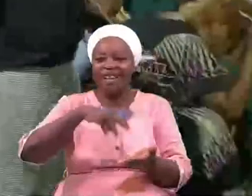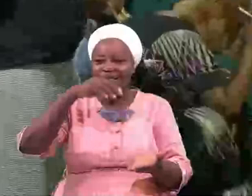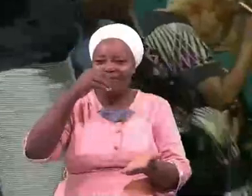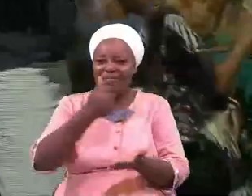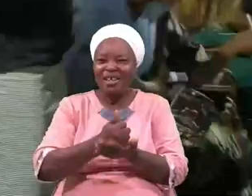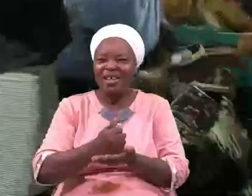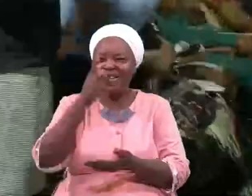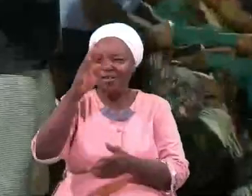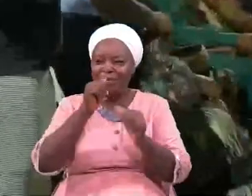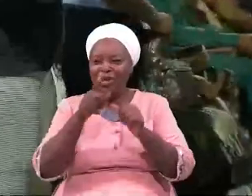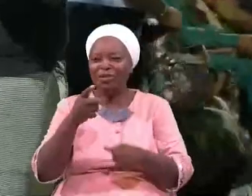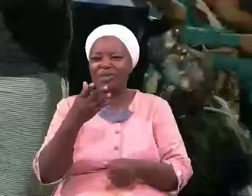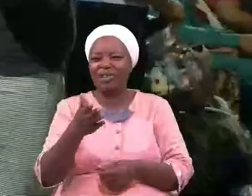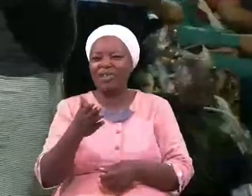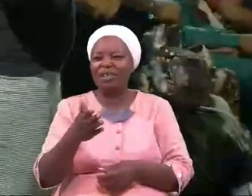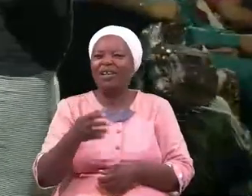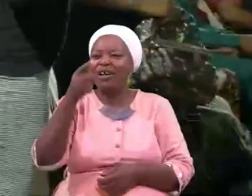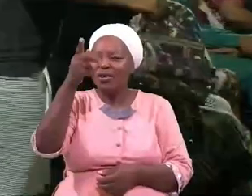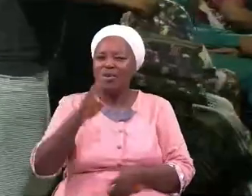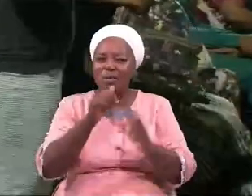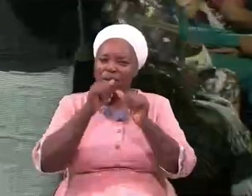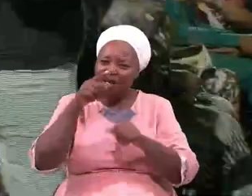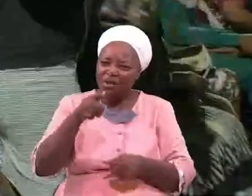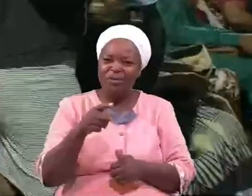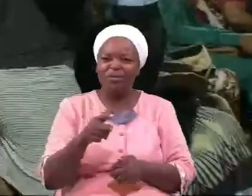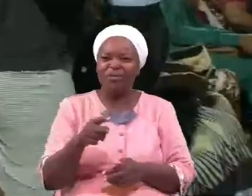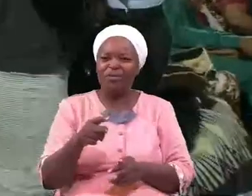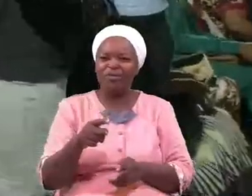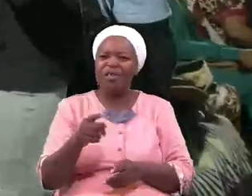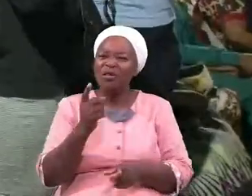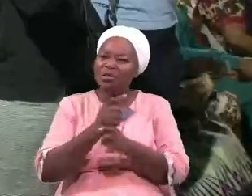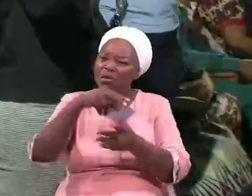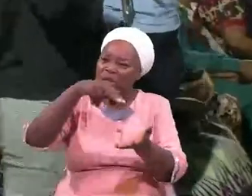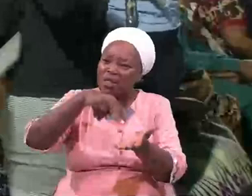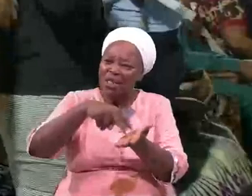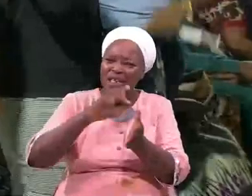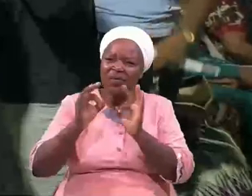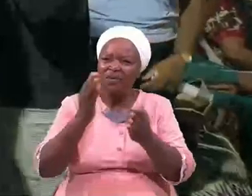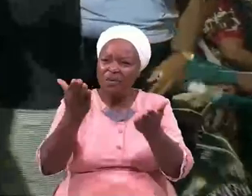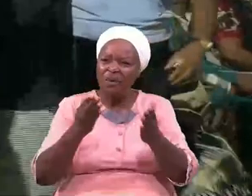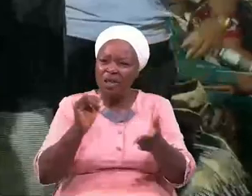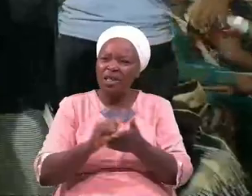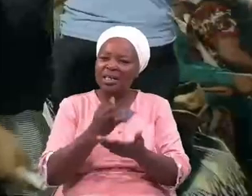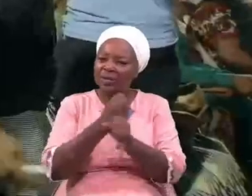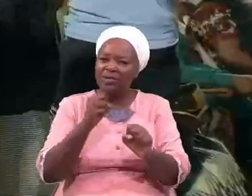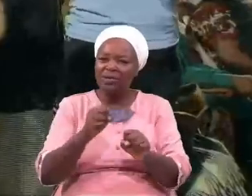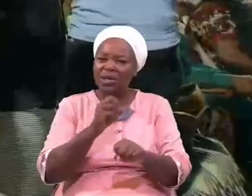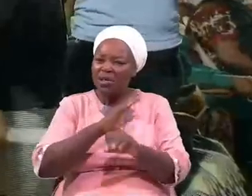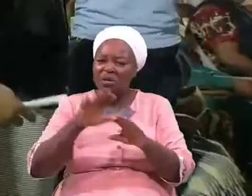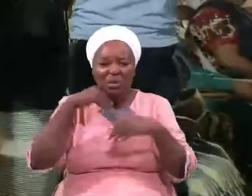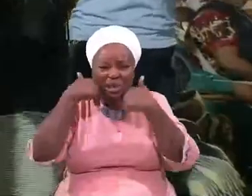Amen. Dieu vous bénisse là-bas. Dieu vous bénisse là-bas. Levez-vous si vous voulez le salut là, levez-vous